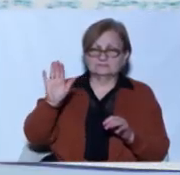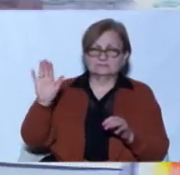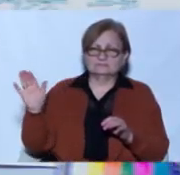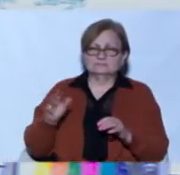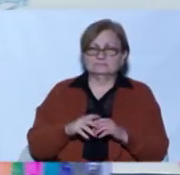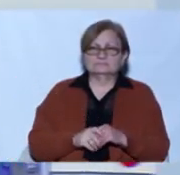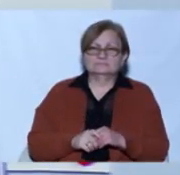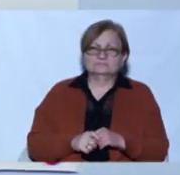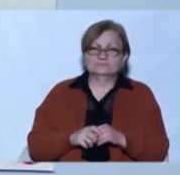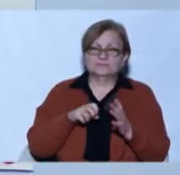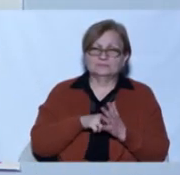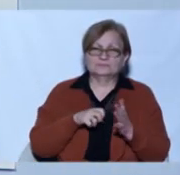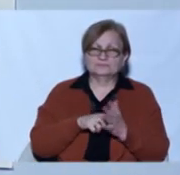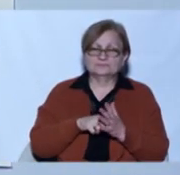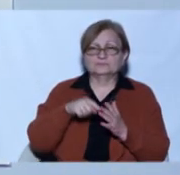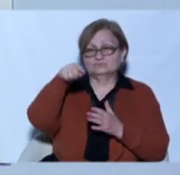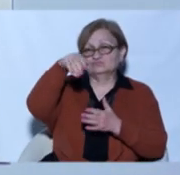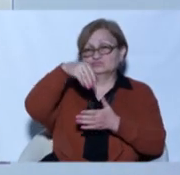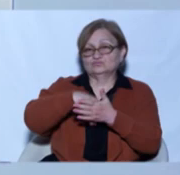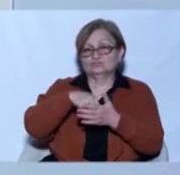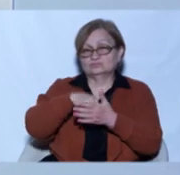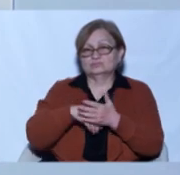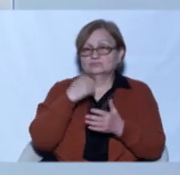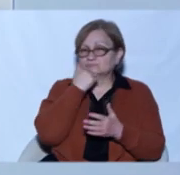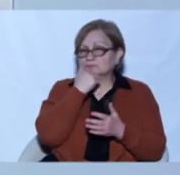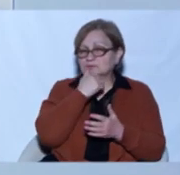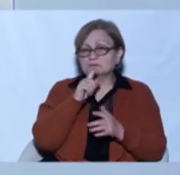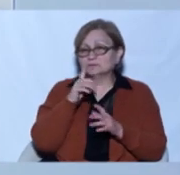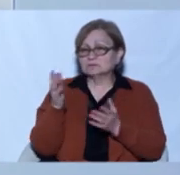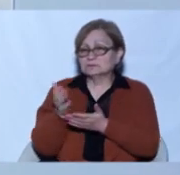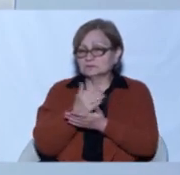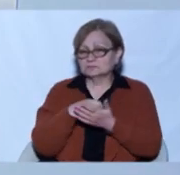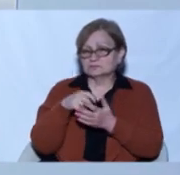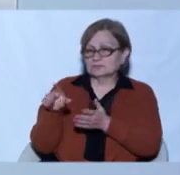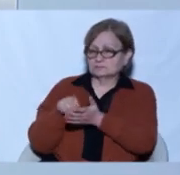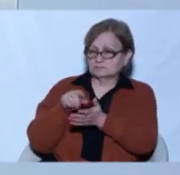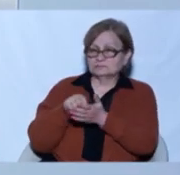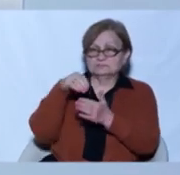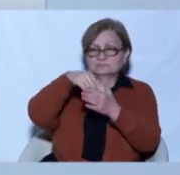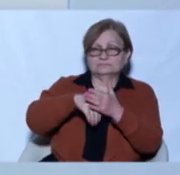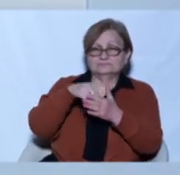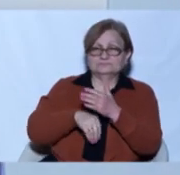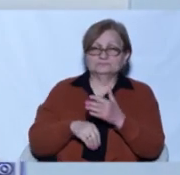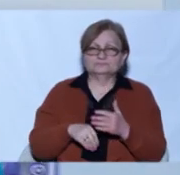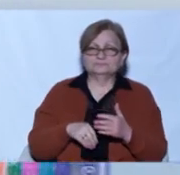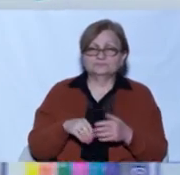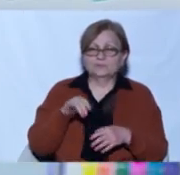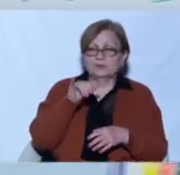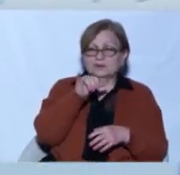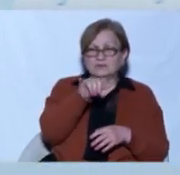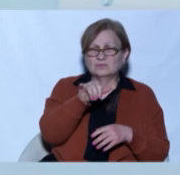კონვერტს და დებთ მასალას, რომელსაც დავაგროვებთ ამოწერილ ტექსტიდან. თუ არა გაქვთ